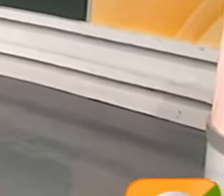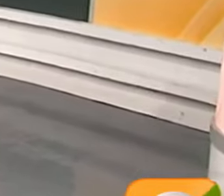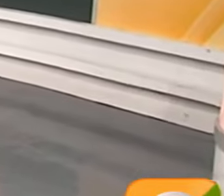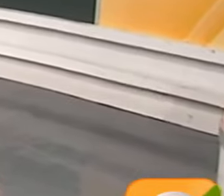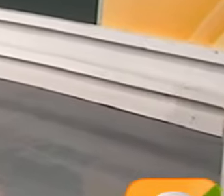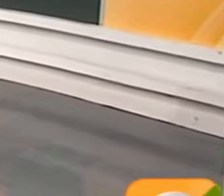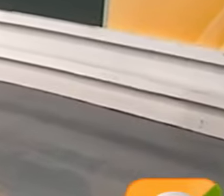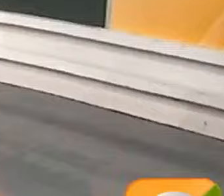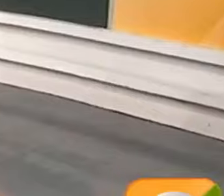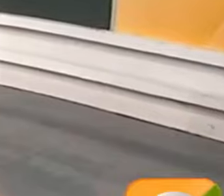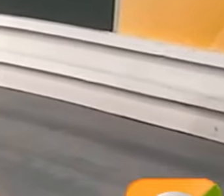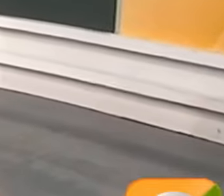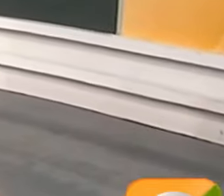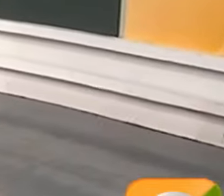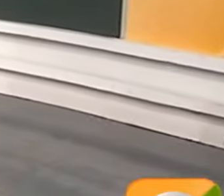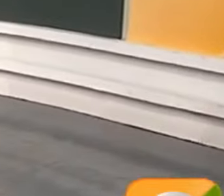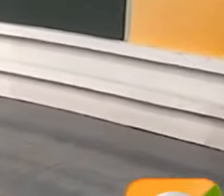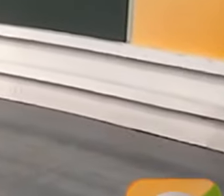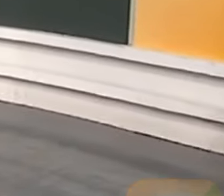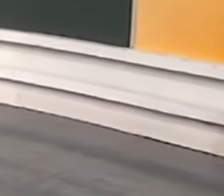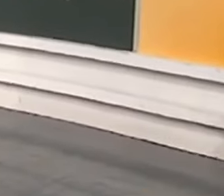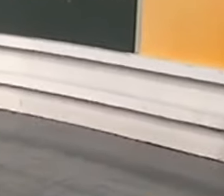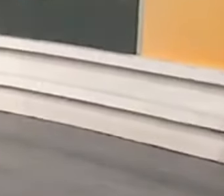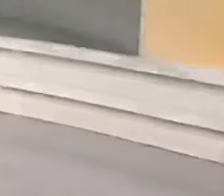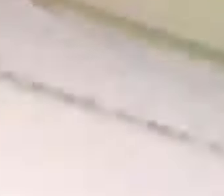Mwanahamisi Hamadi na haya ndiyo yaliyomo.